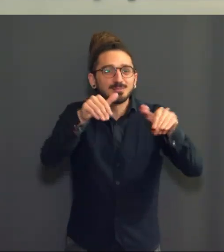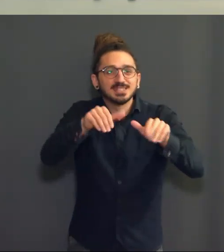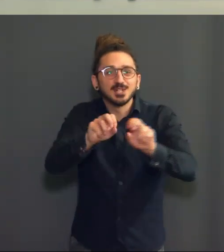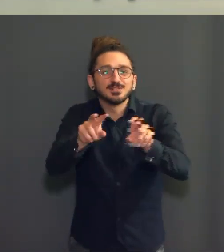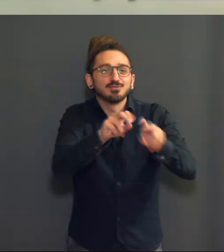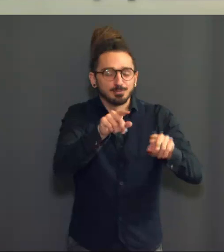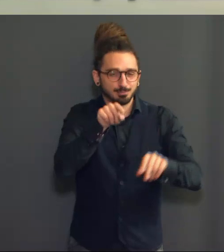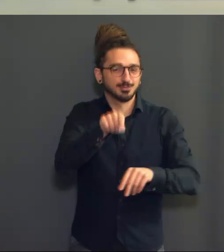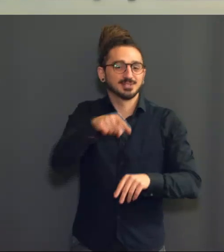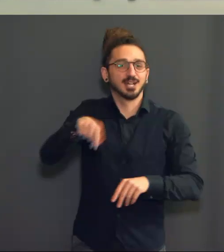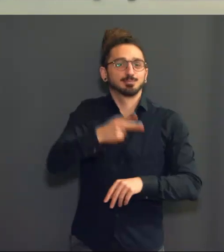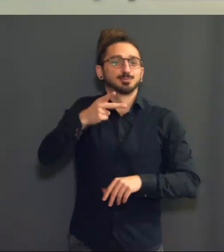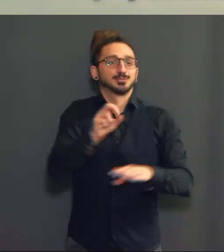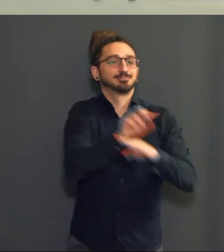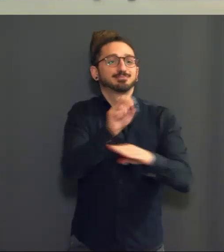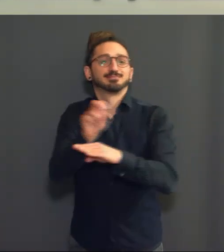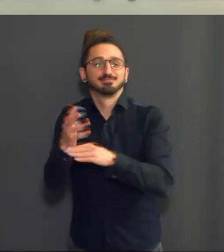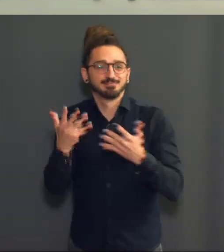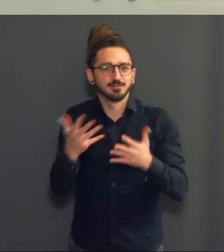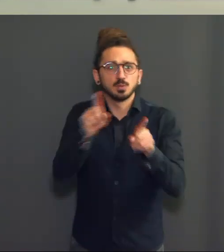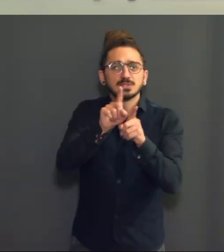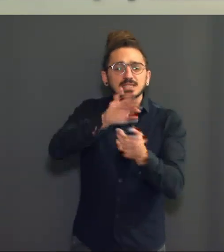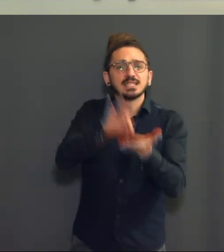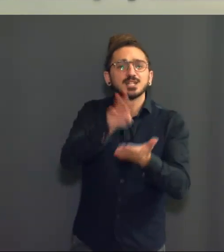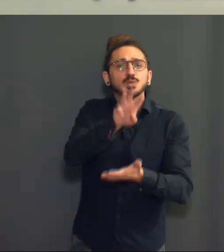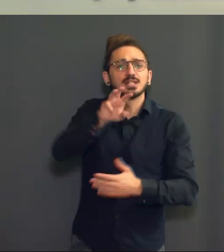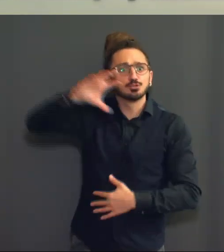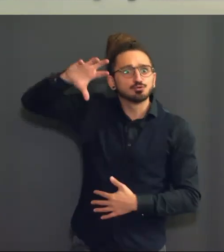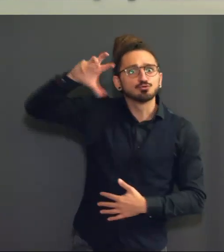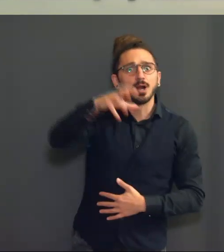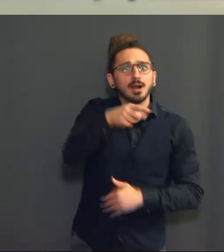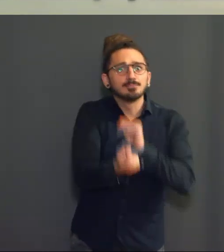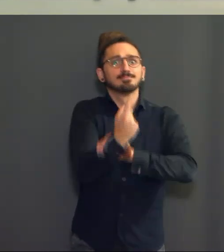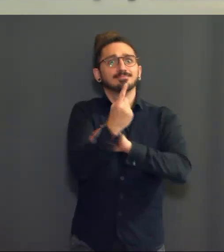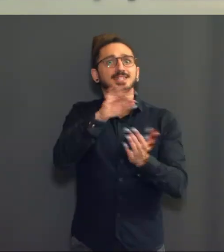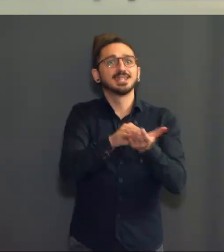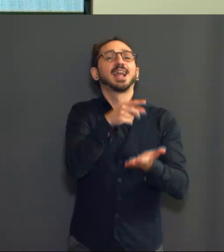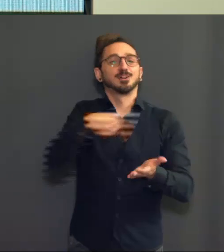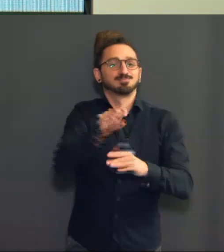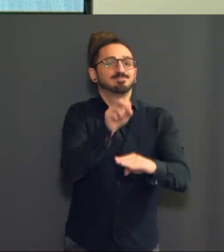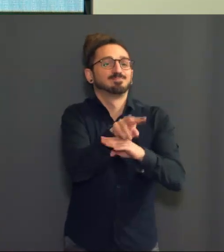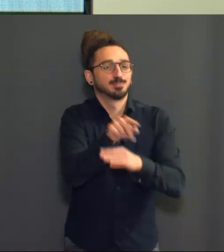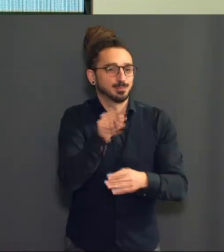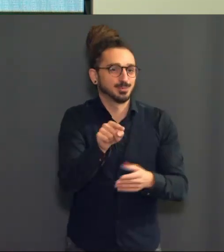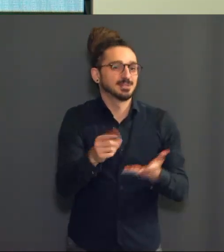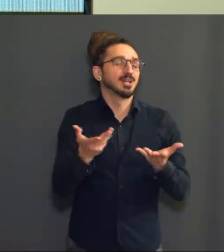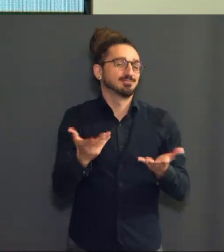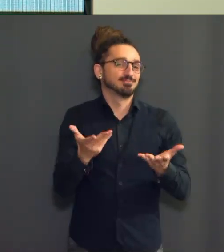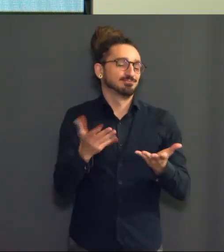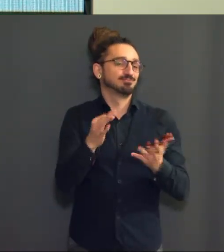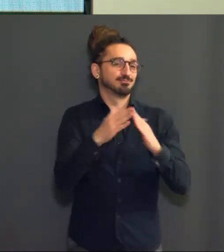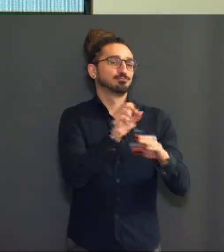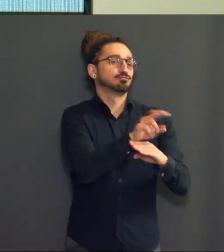nombre de week-ends ensoleillés faisant suite à une période de froid prolongée. Si on s'intéresse à